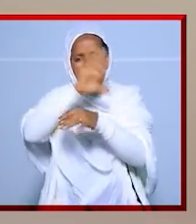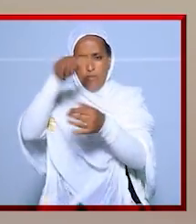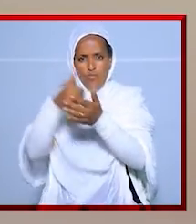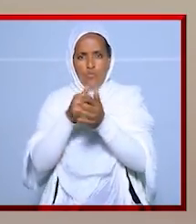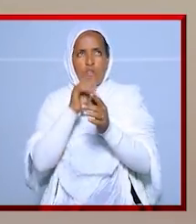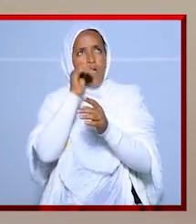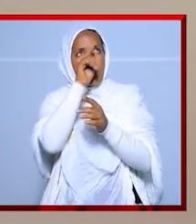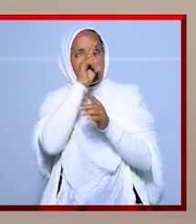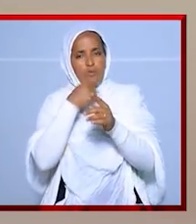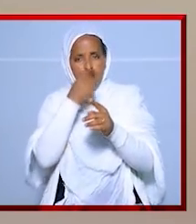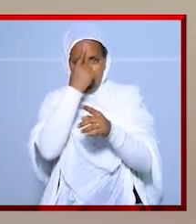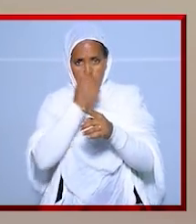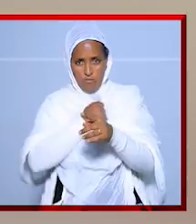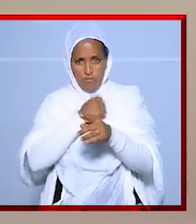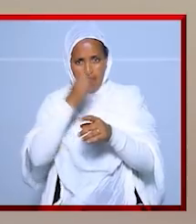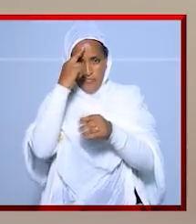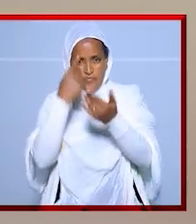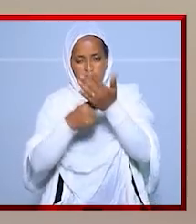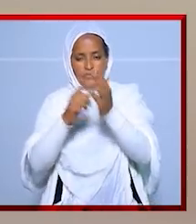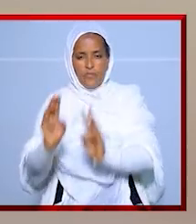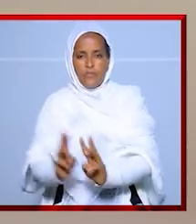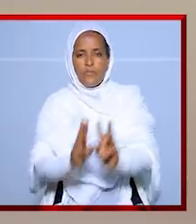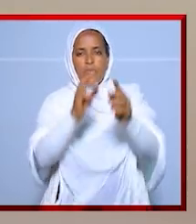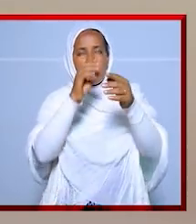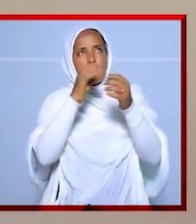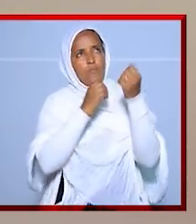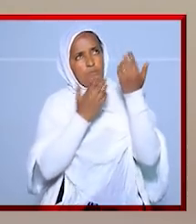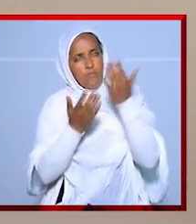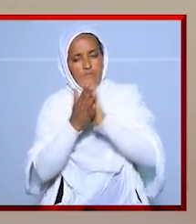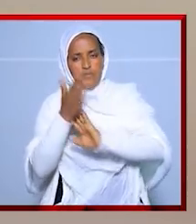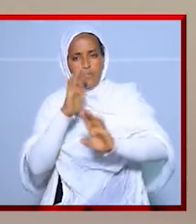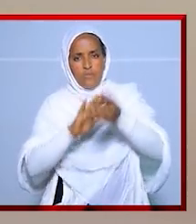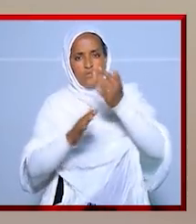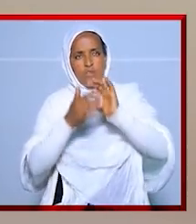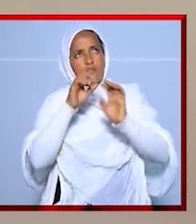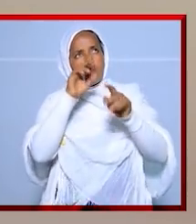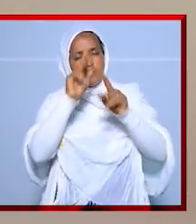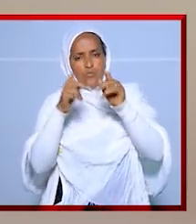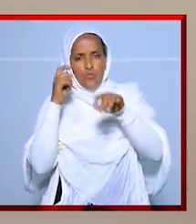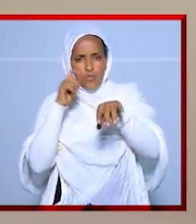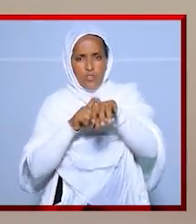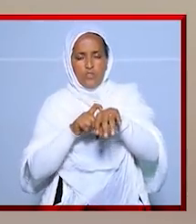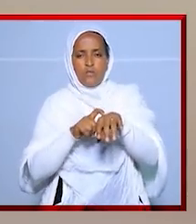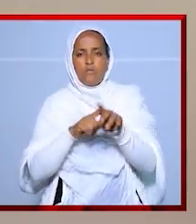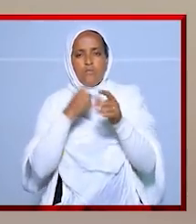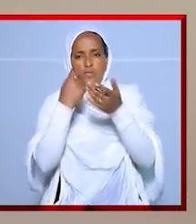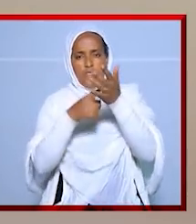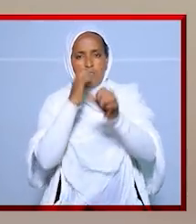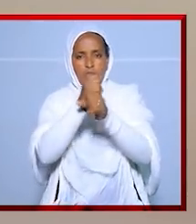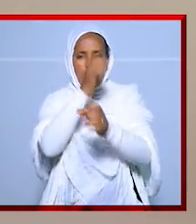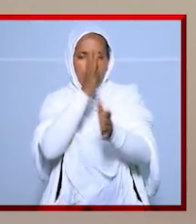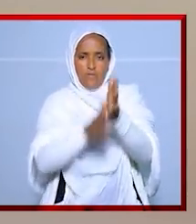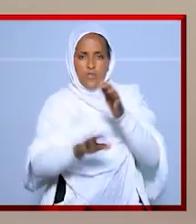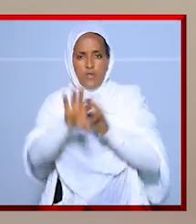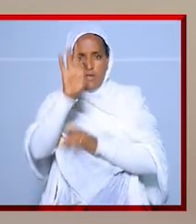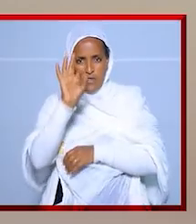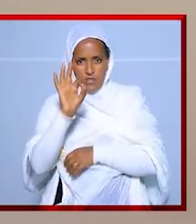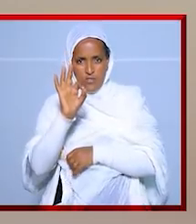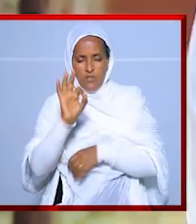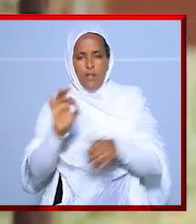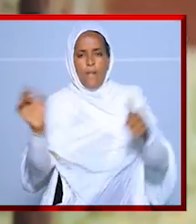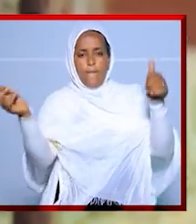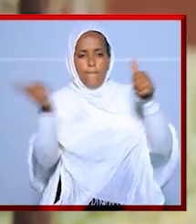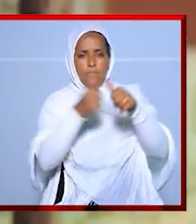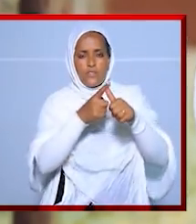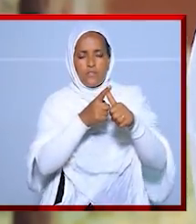ዓለምና በመላ ያንተ ነው ብላ ስለምታምን በዚህ መንገድ በምህላ በጾም በጸሎት ዘወትር ይህን ስራ ስታከናውን